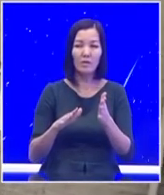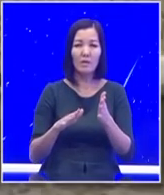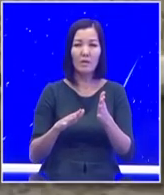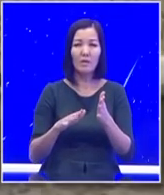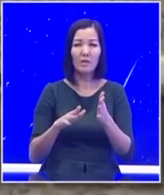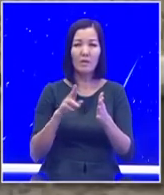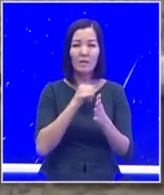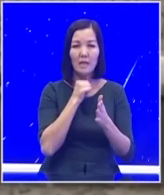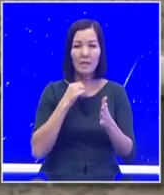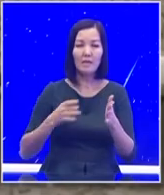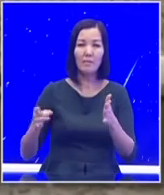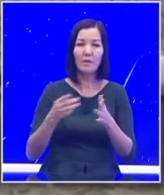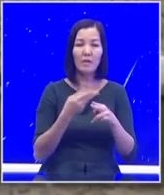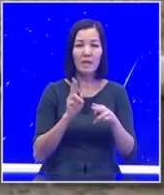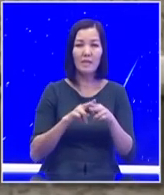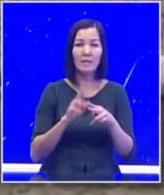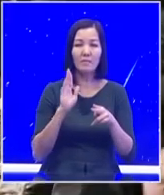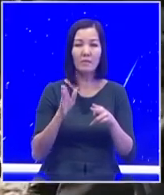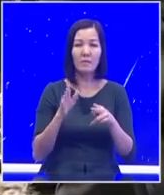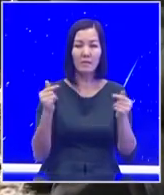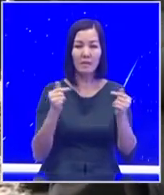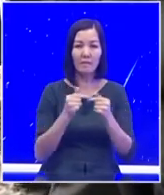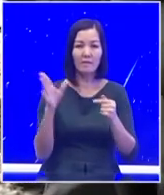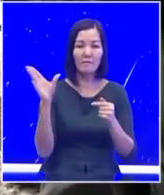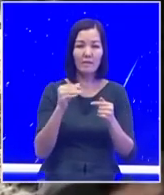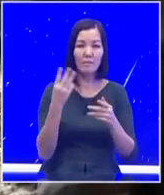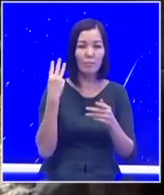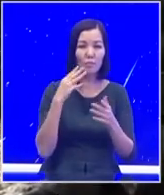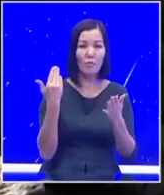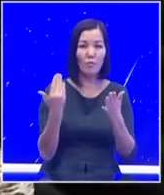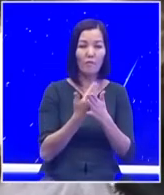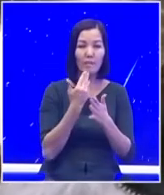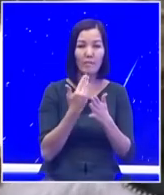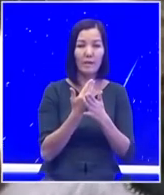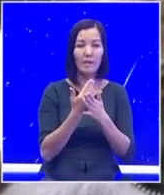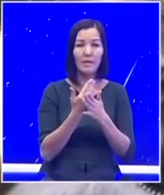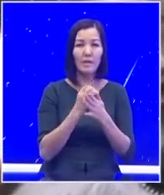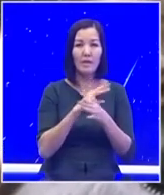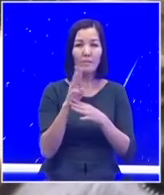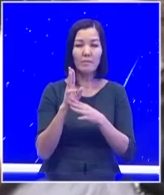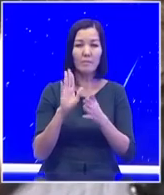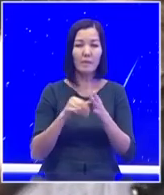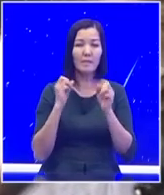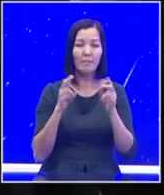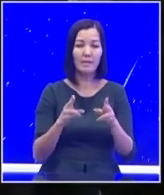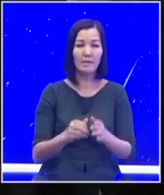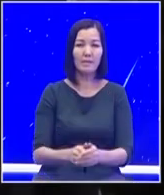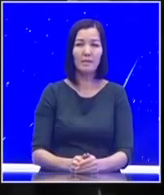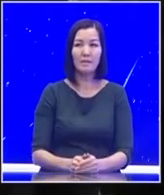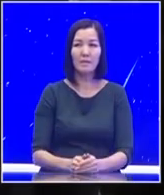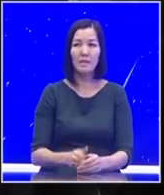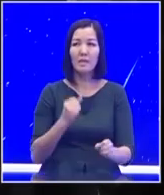Талгарском районе. А это значит, будет соответствовать всем современным стандартам и, главное, обеспечит безопасность.